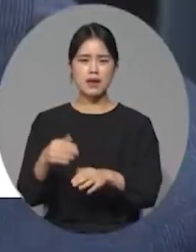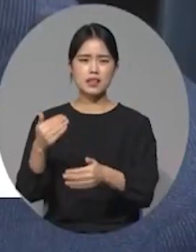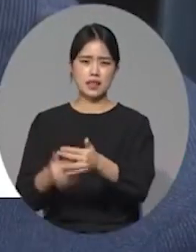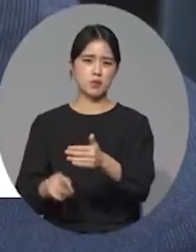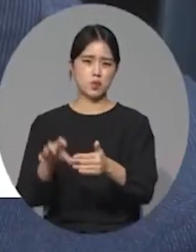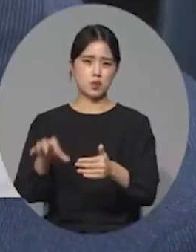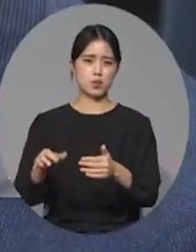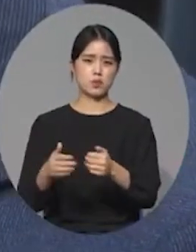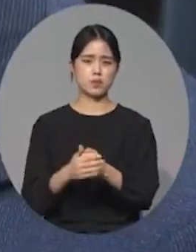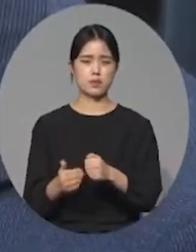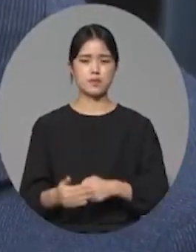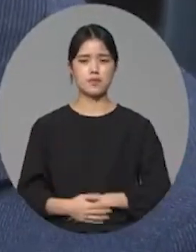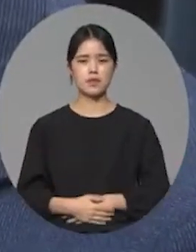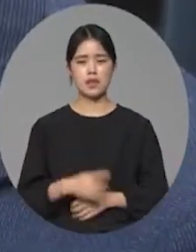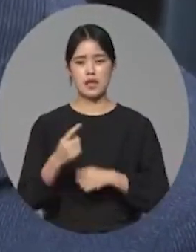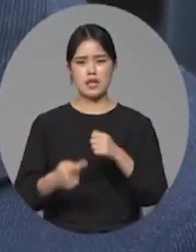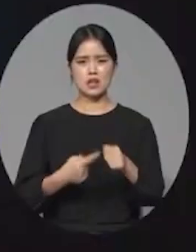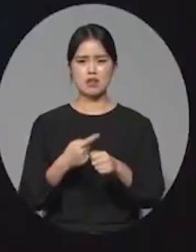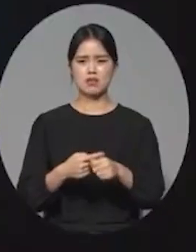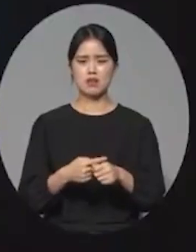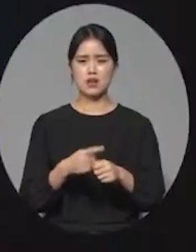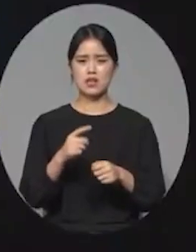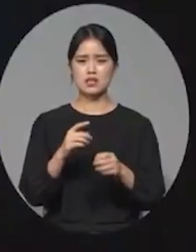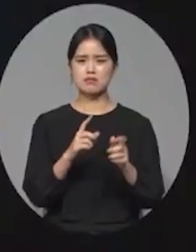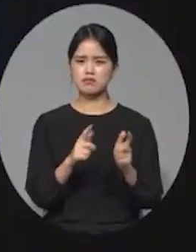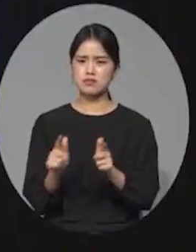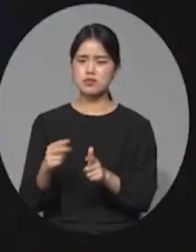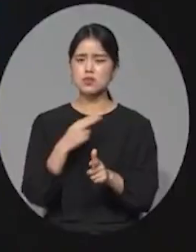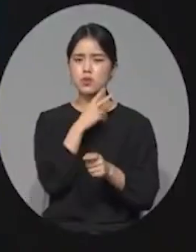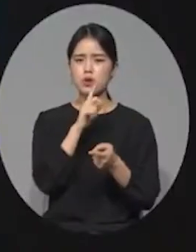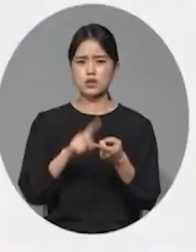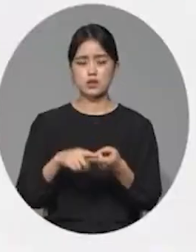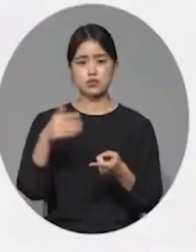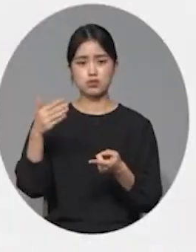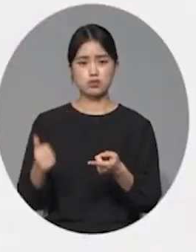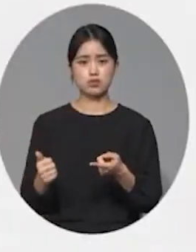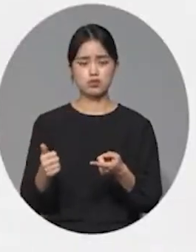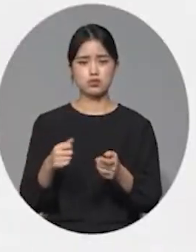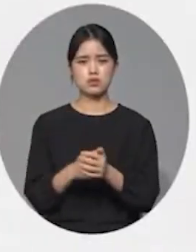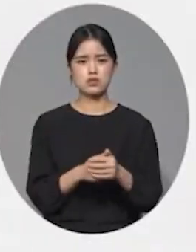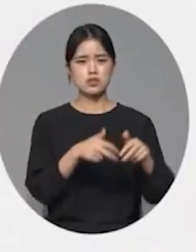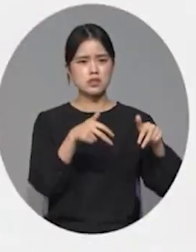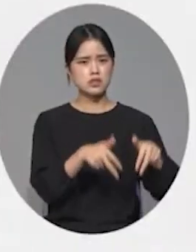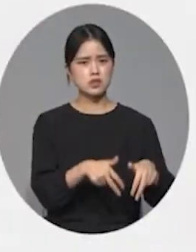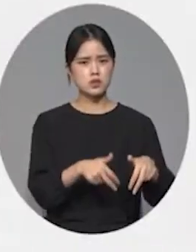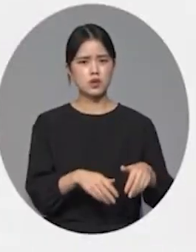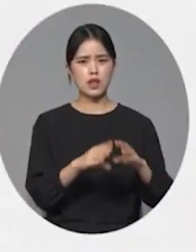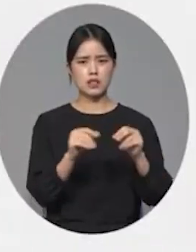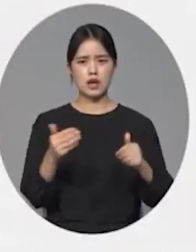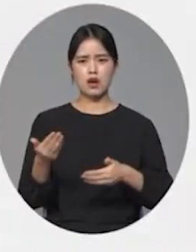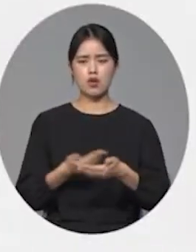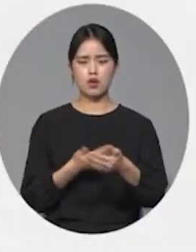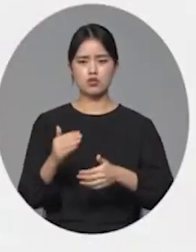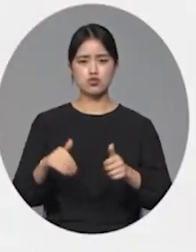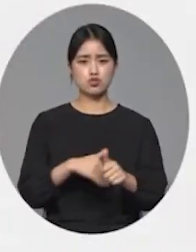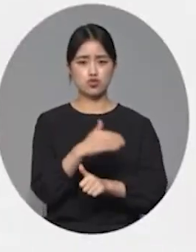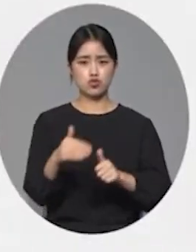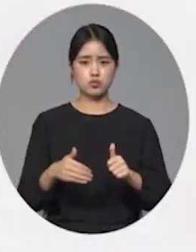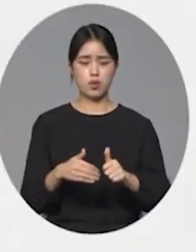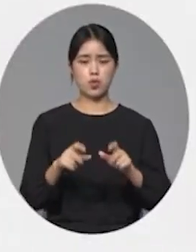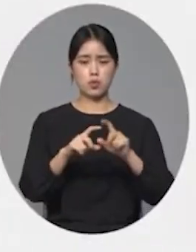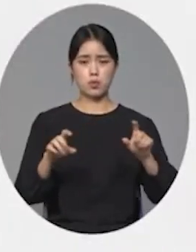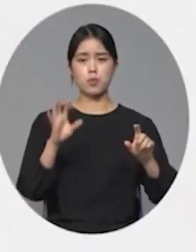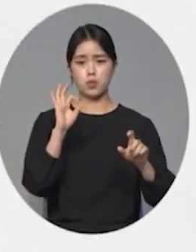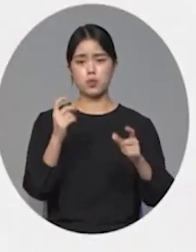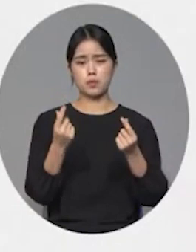거고. 1년의 의혹에 대해 장영수 장수군수는 부하 직원과의 땅 거래는 주변 시세대로